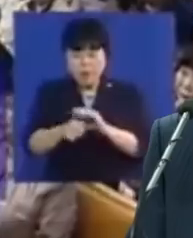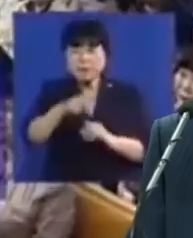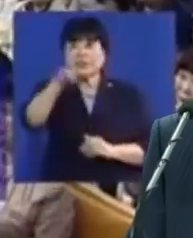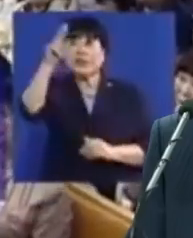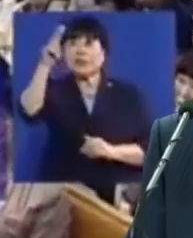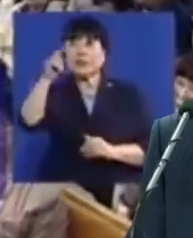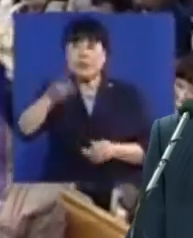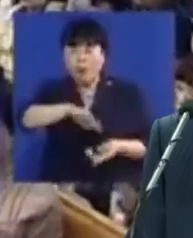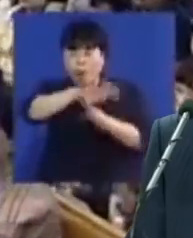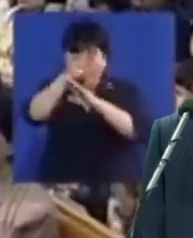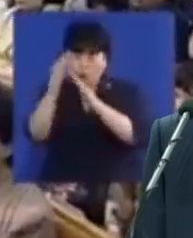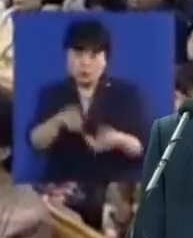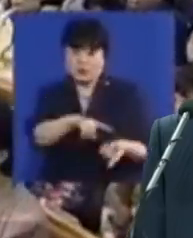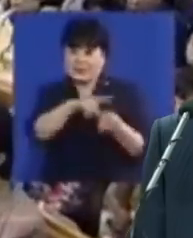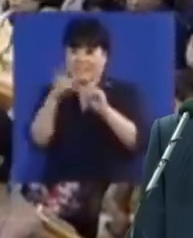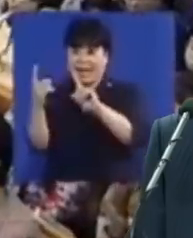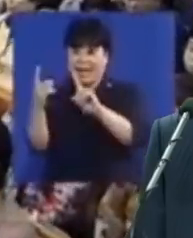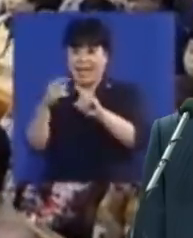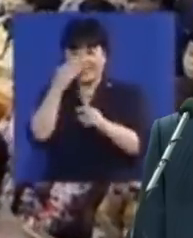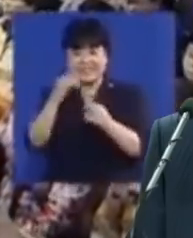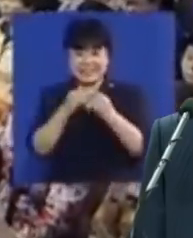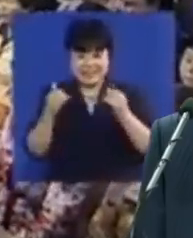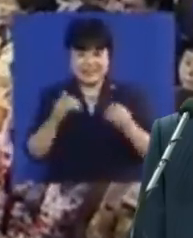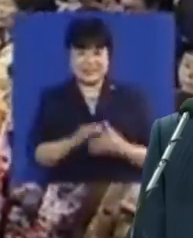살더라. 이스라엘 백성들이